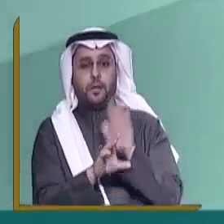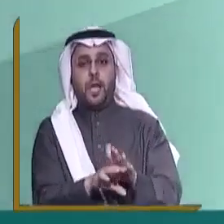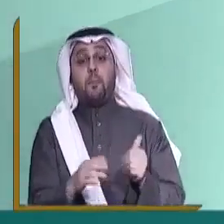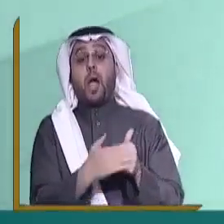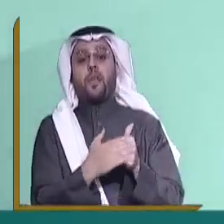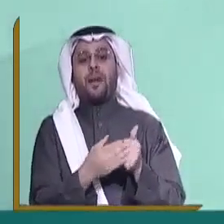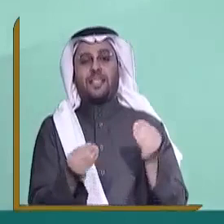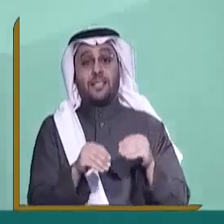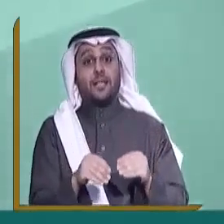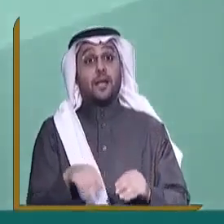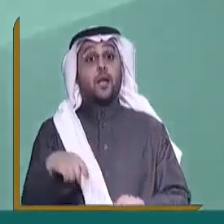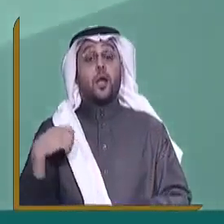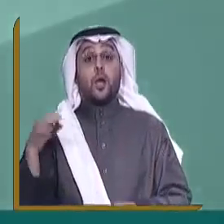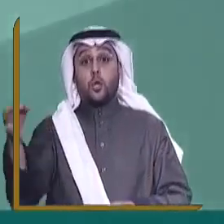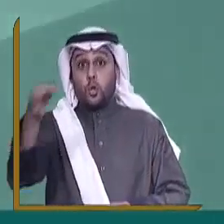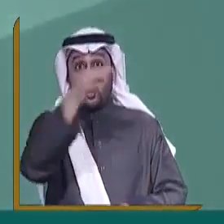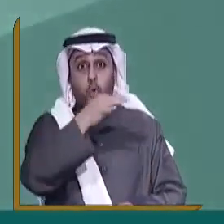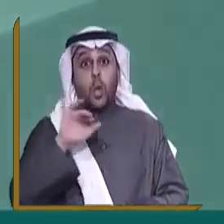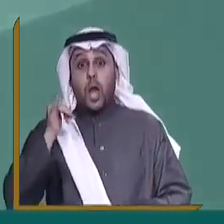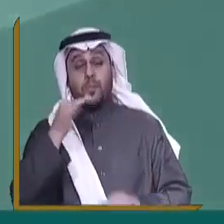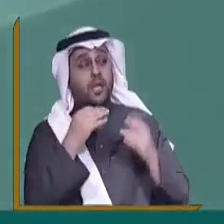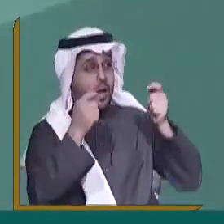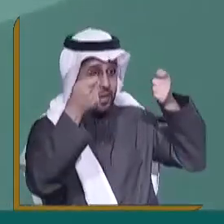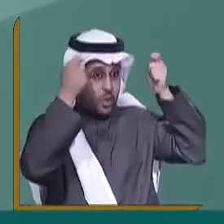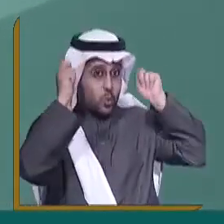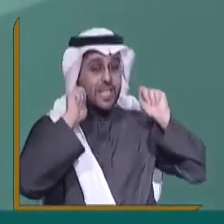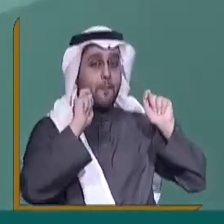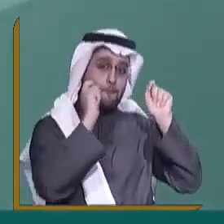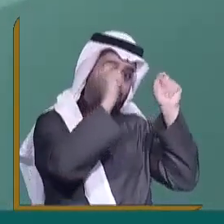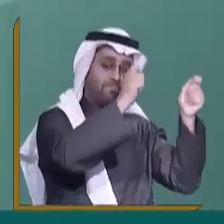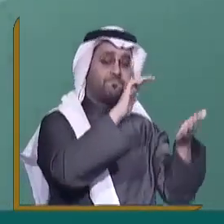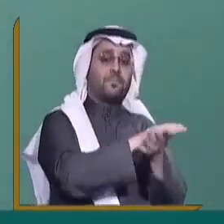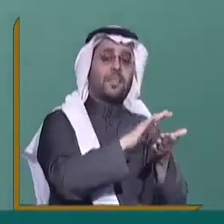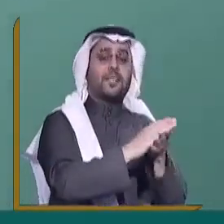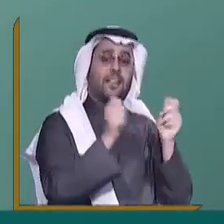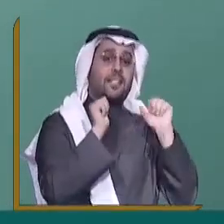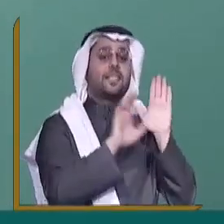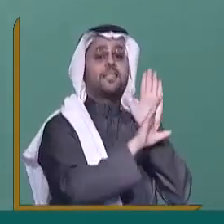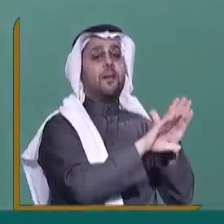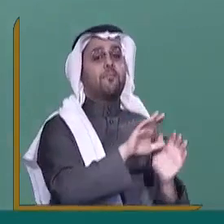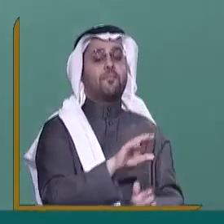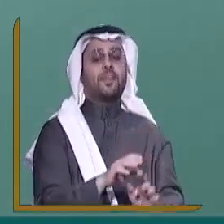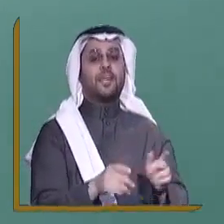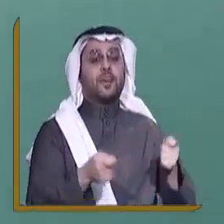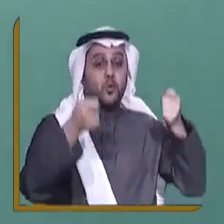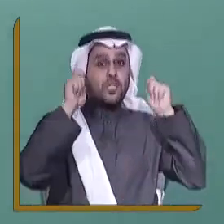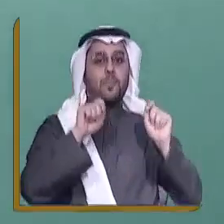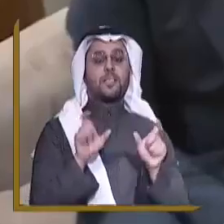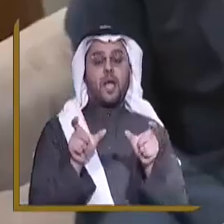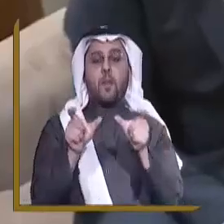الجليله لامن المجتمع العربي منح خادم الحرمين الشريفين وسام الامير نايف للامن العربي من الدرجه